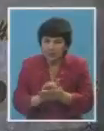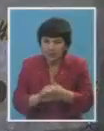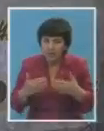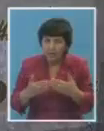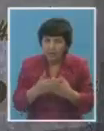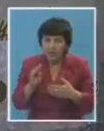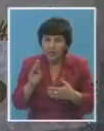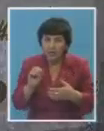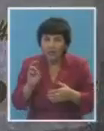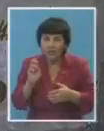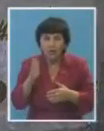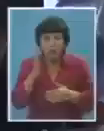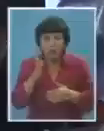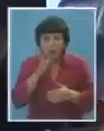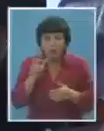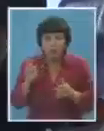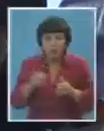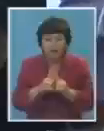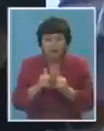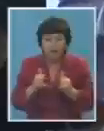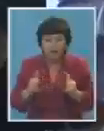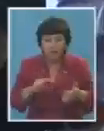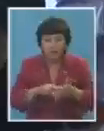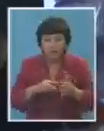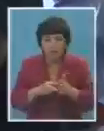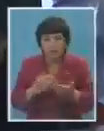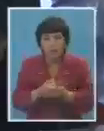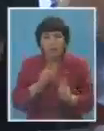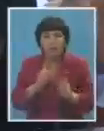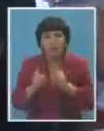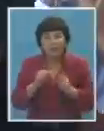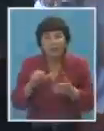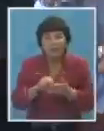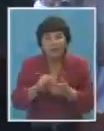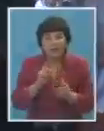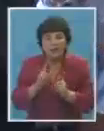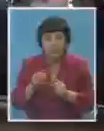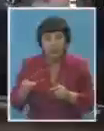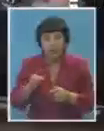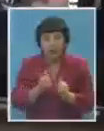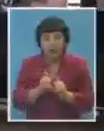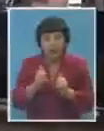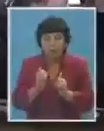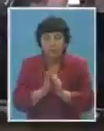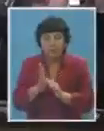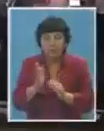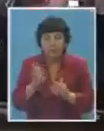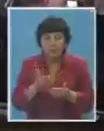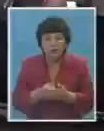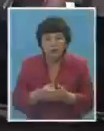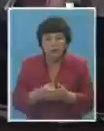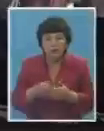қалалық шаруа алдағы уақытта да қожалықтың инфрақұрылымын жетілдіруді жоспарлап отыр. Семинарға қатысушылар сапар соңында ауданда өсірілетін Герефорд, Абердин